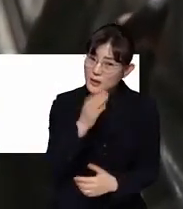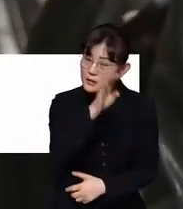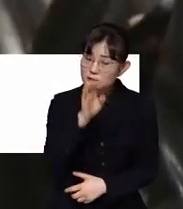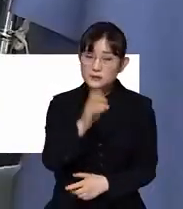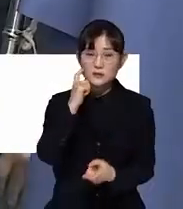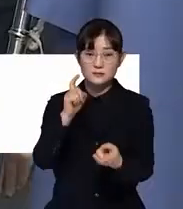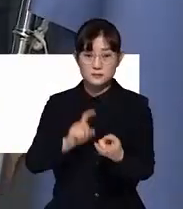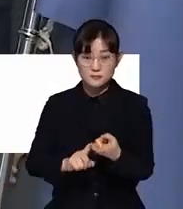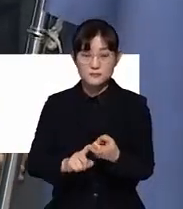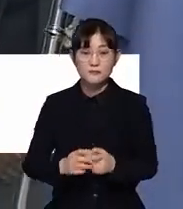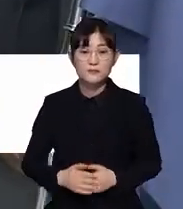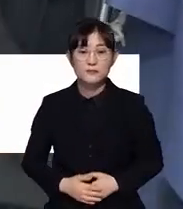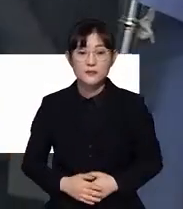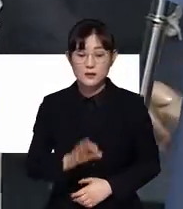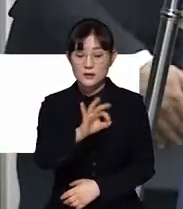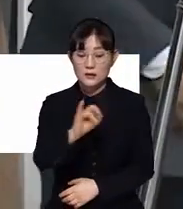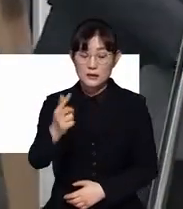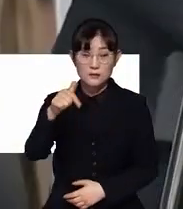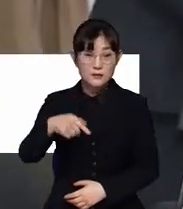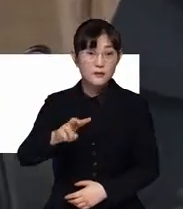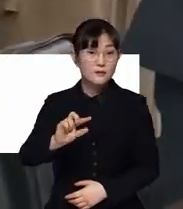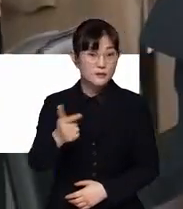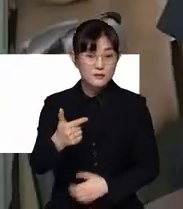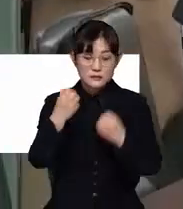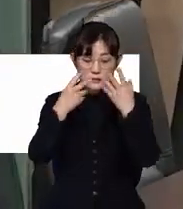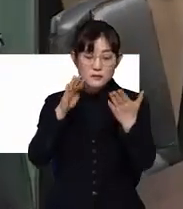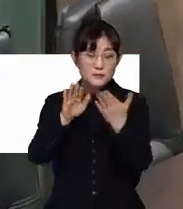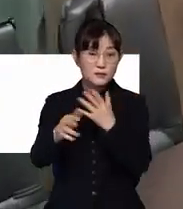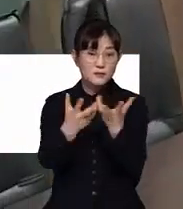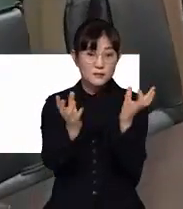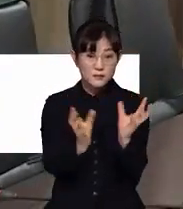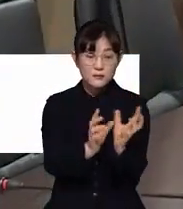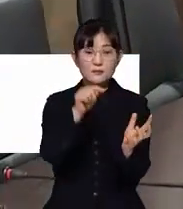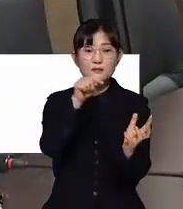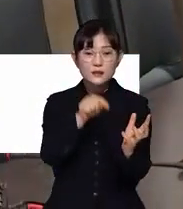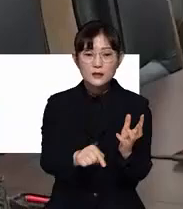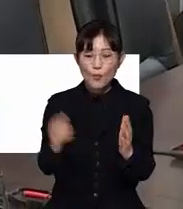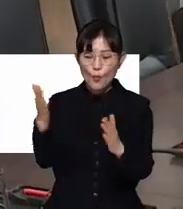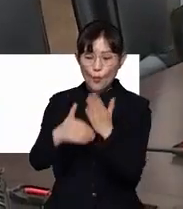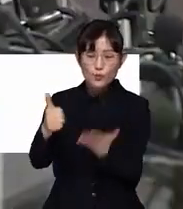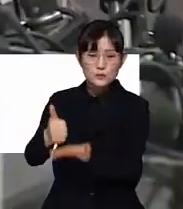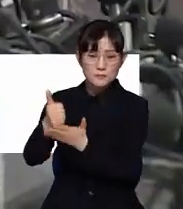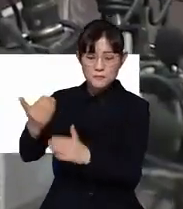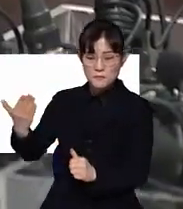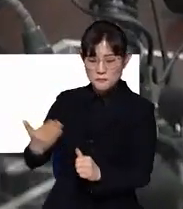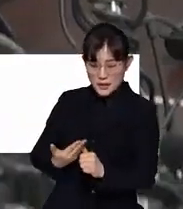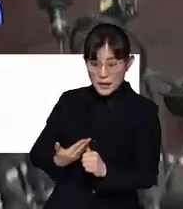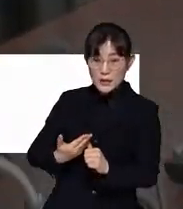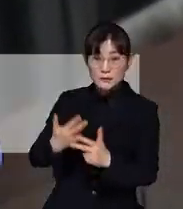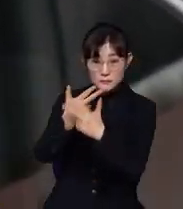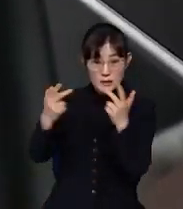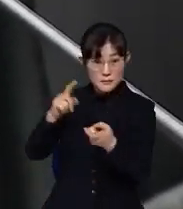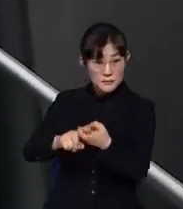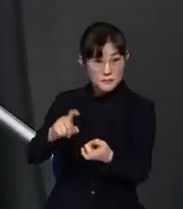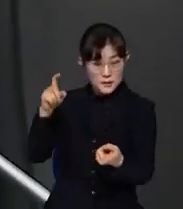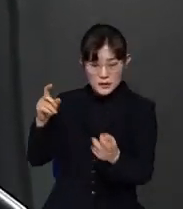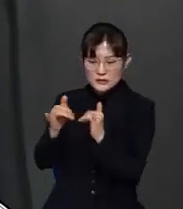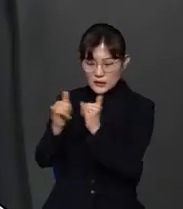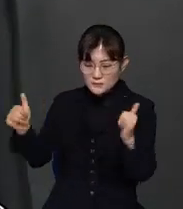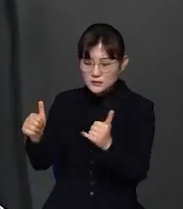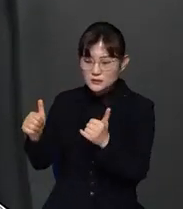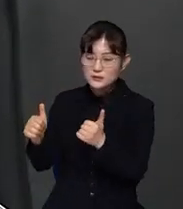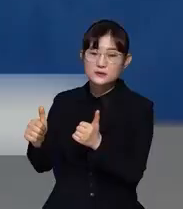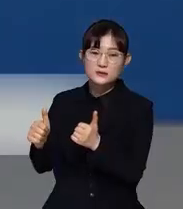있습니다. 실제로 이낙연 대표가 이끄는 새로운 미래 등은 공천에서 불이익을 받은 비명계 의원 영입 작업에 힘을